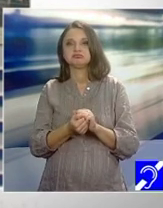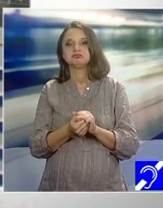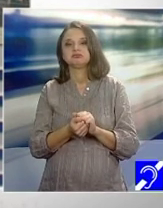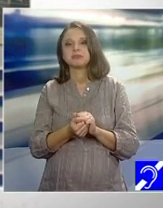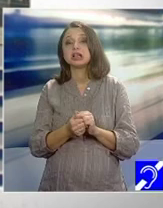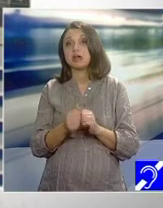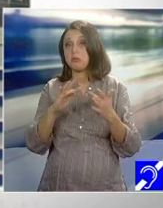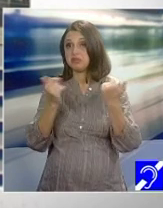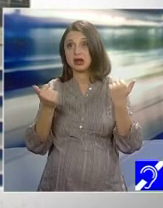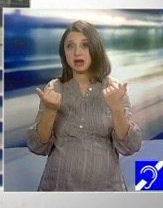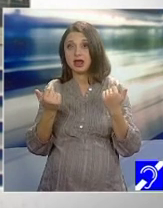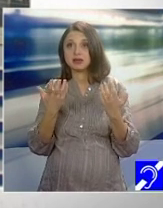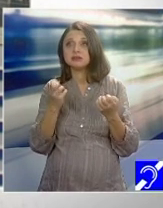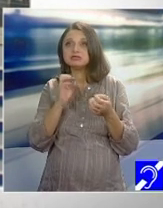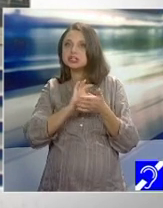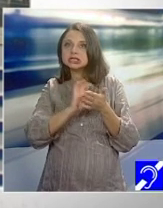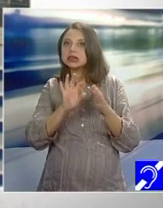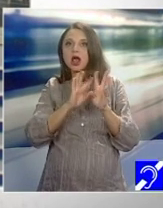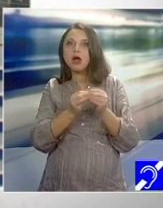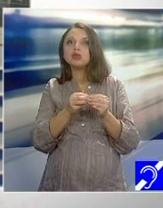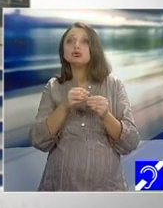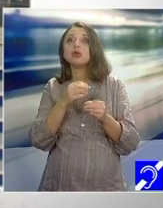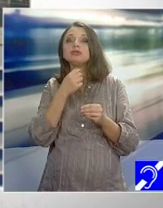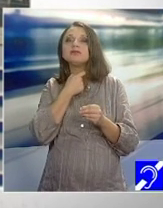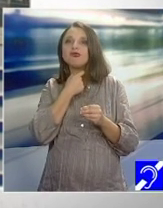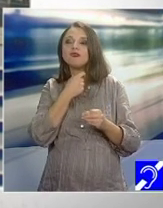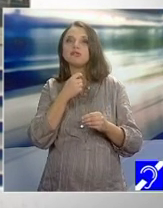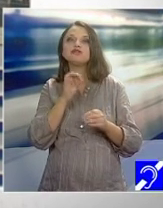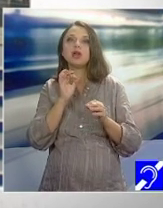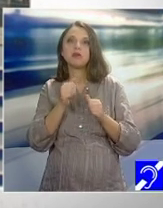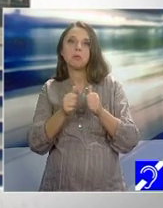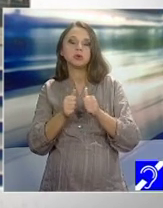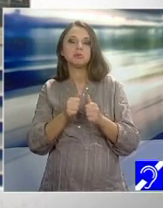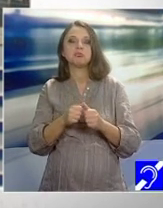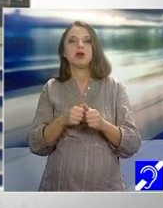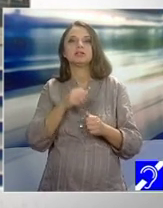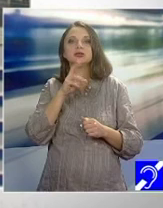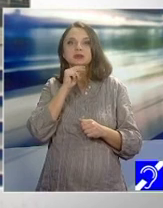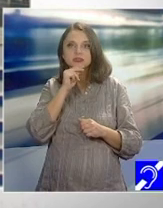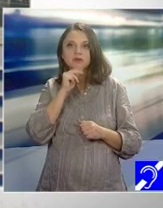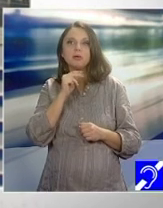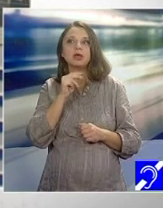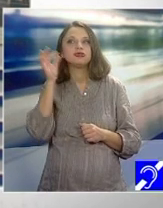internet. Și în felul ăsta poți să accesezi